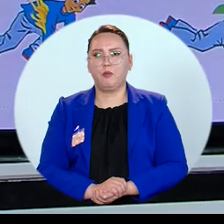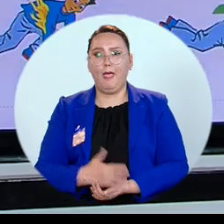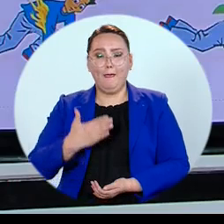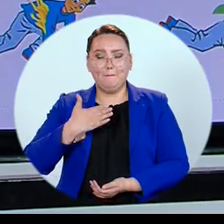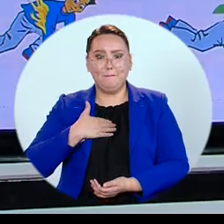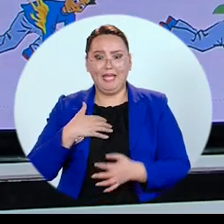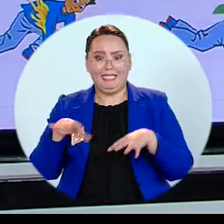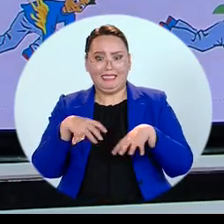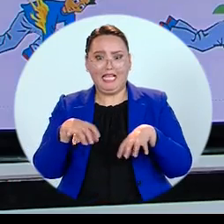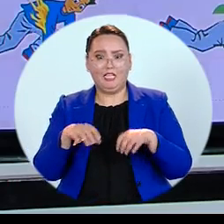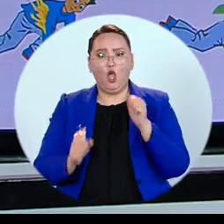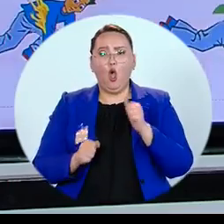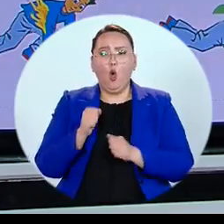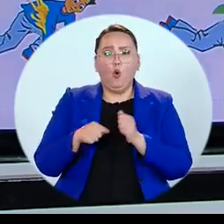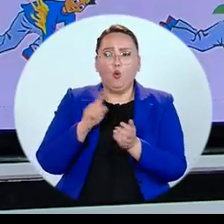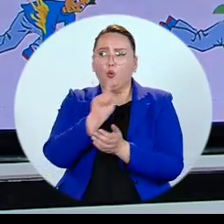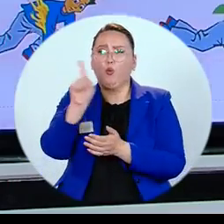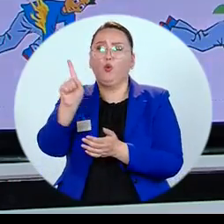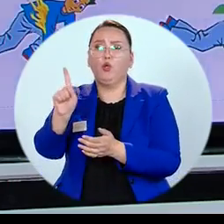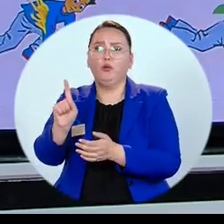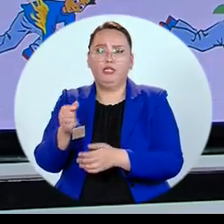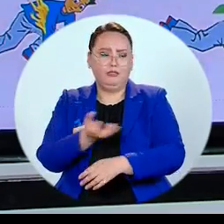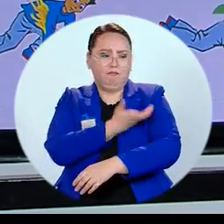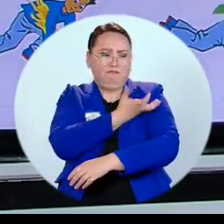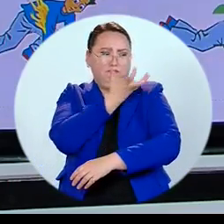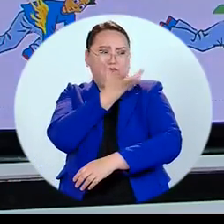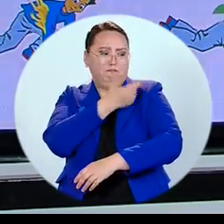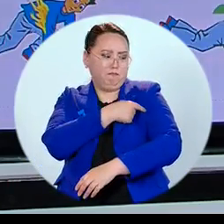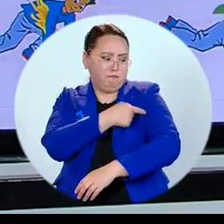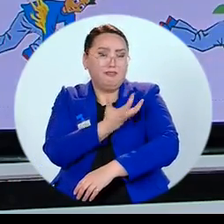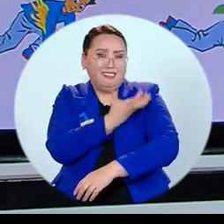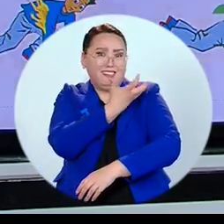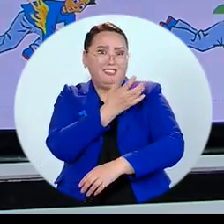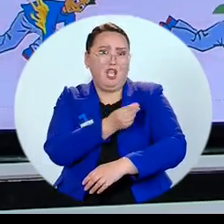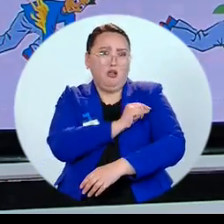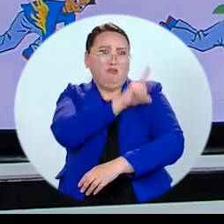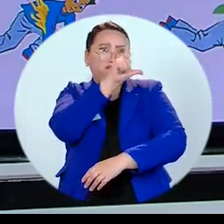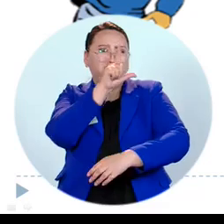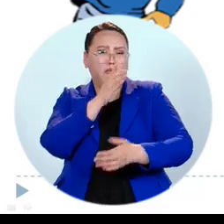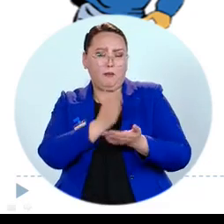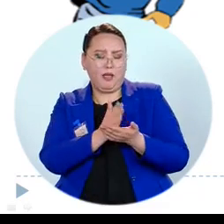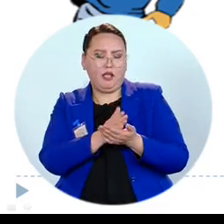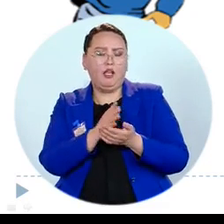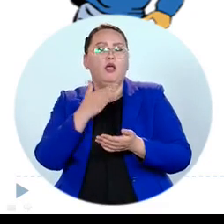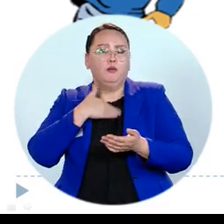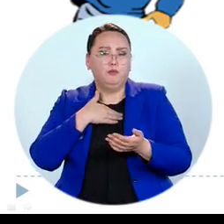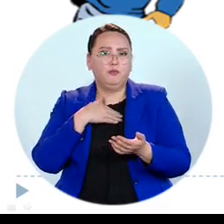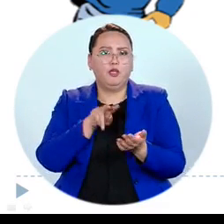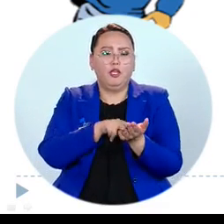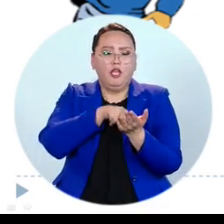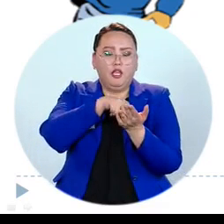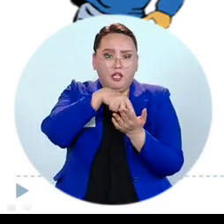འགུལ ལུགུགས དགུང སྤྱིག དརྱུར ལེ དགས སྐེད